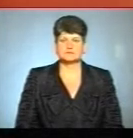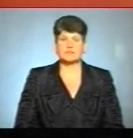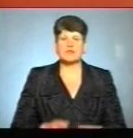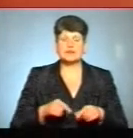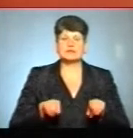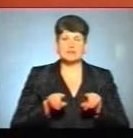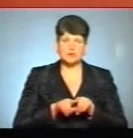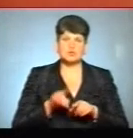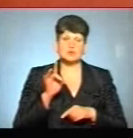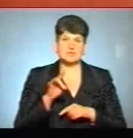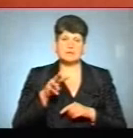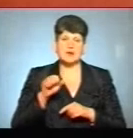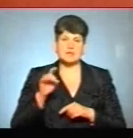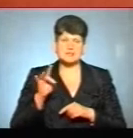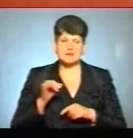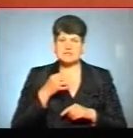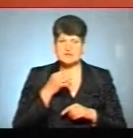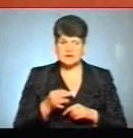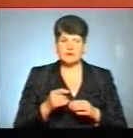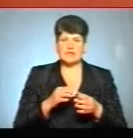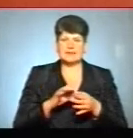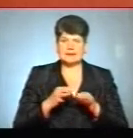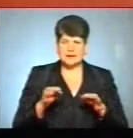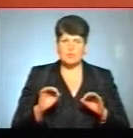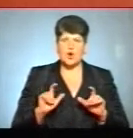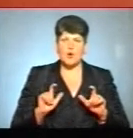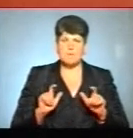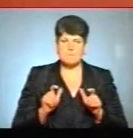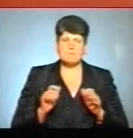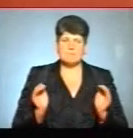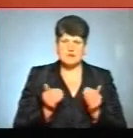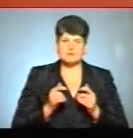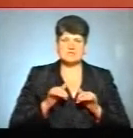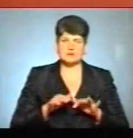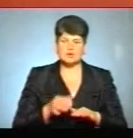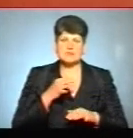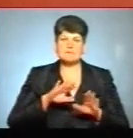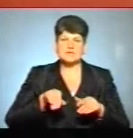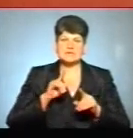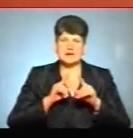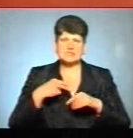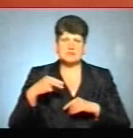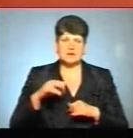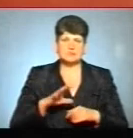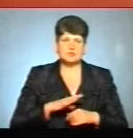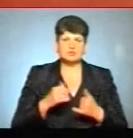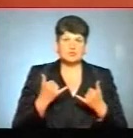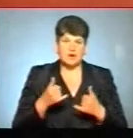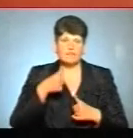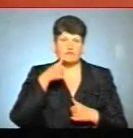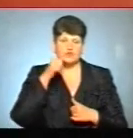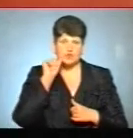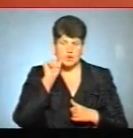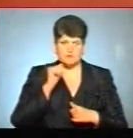Також Руслан Марцинків розповів, що детальніше про обмежувальні заходи розкажуть після наради з президентом, яка мала відбутися сьогодні. Але ще вчора